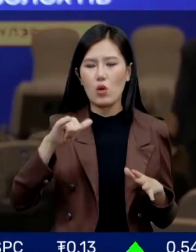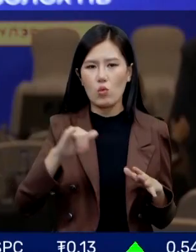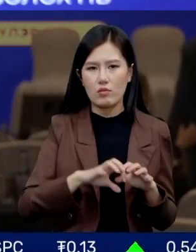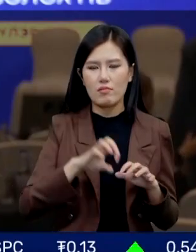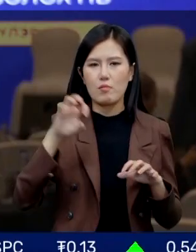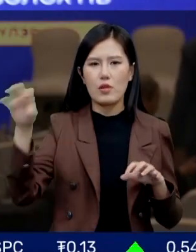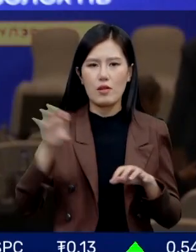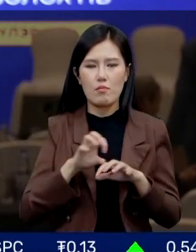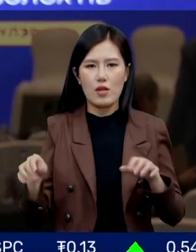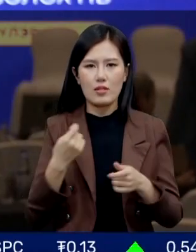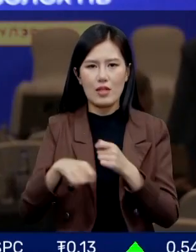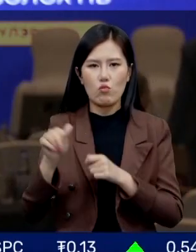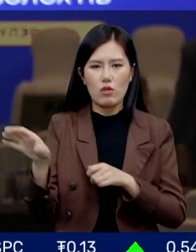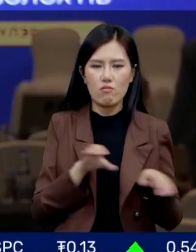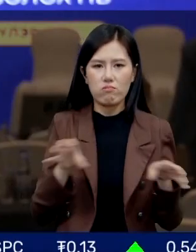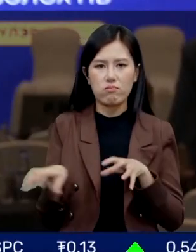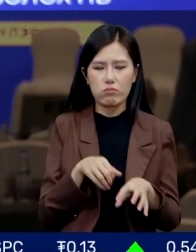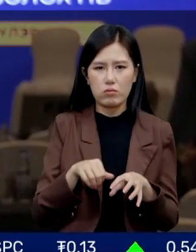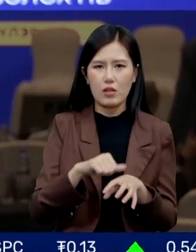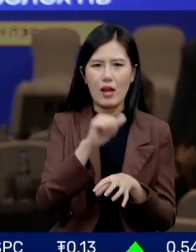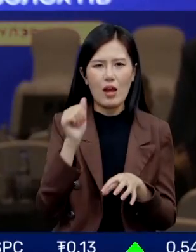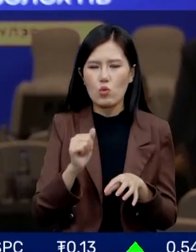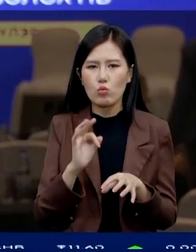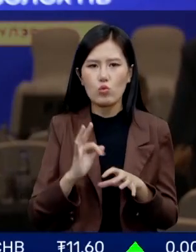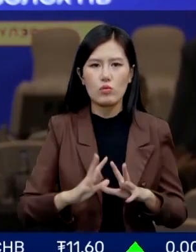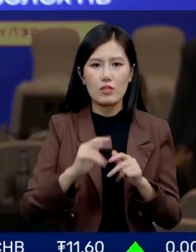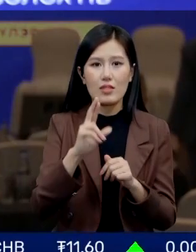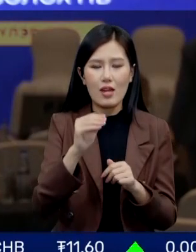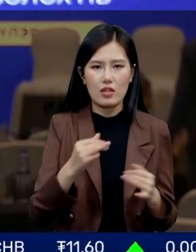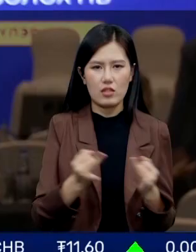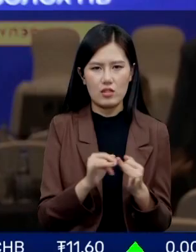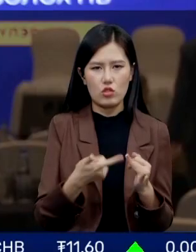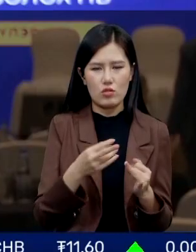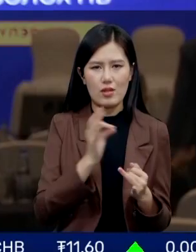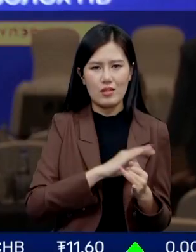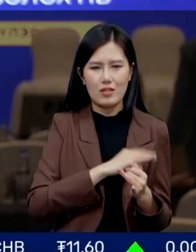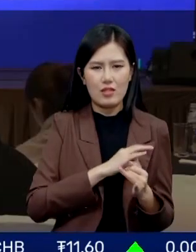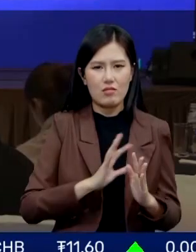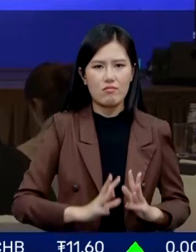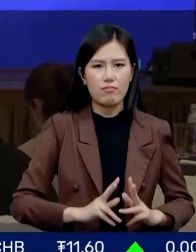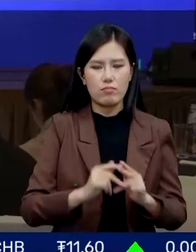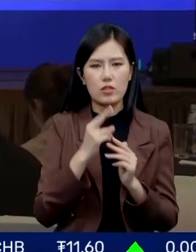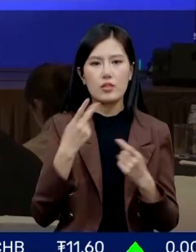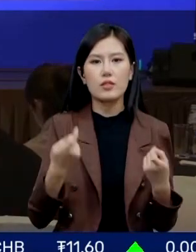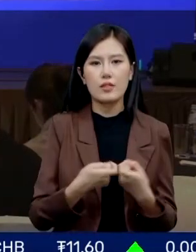экспортлох энэ одоо үйл ажиллагааны хүрээнд бол бидэд мэдээж энэ цахим эдийн засаг цахимжилтийг хэрчимжүүлэх нь зөвтэй юм байна.